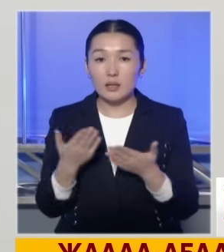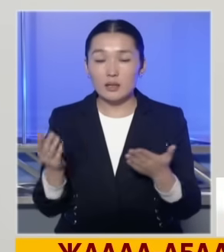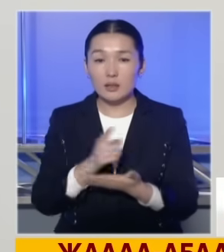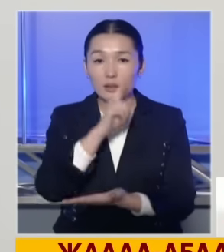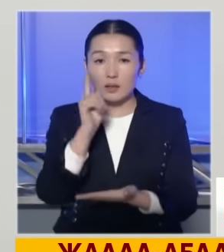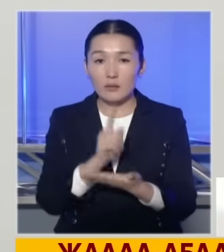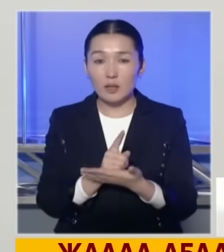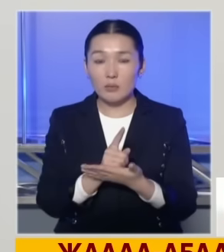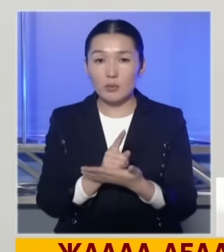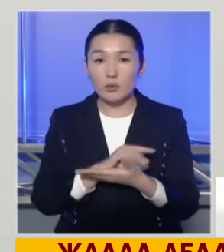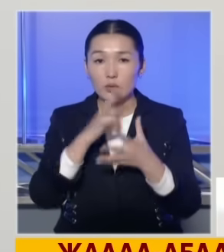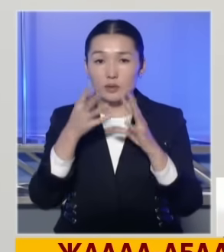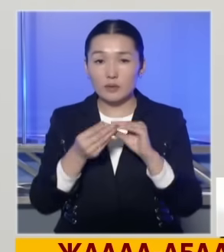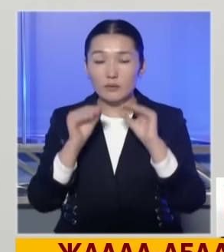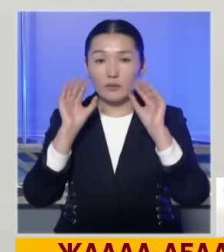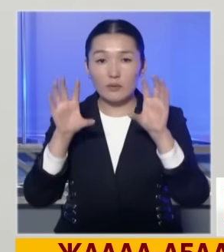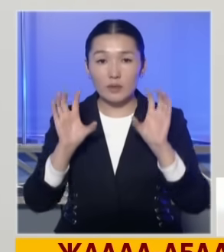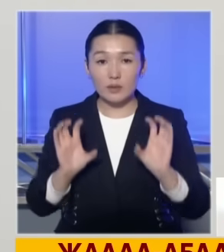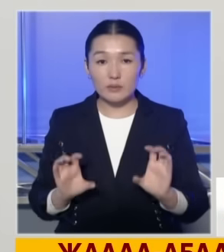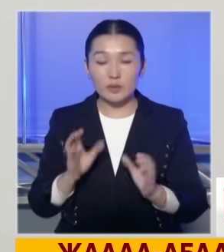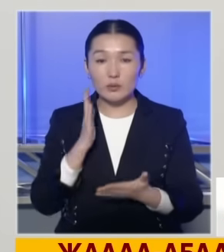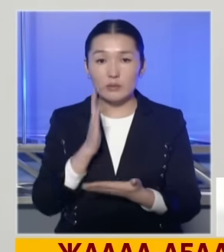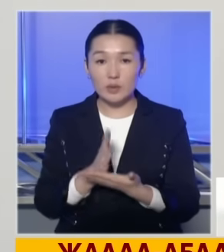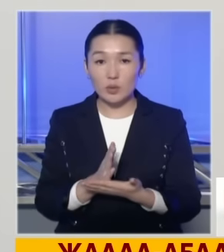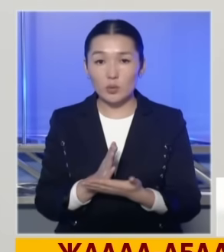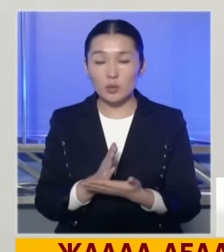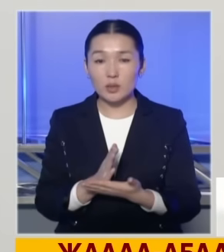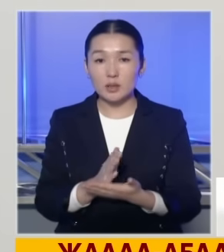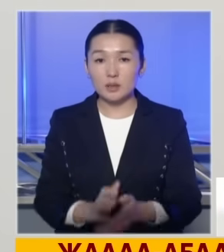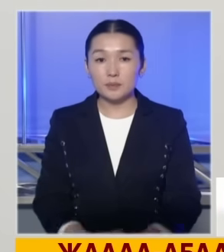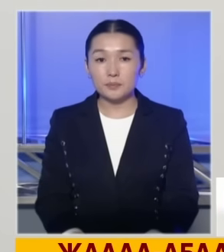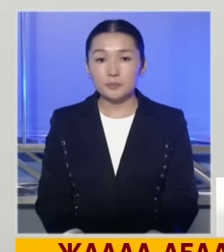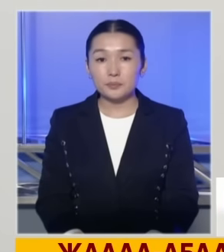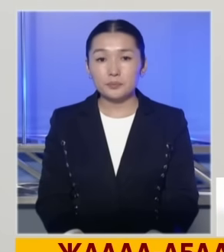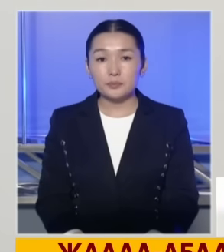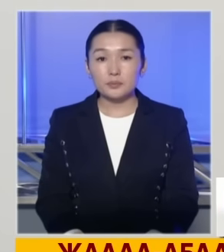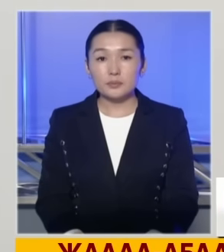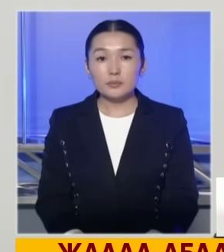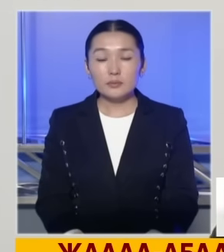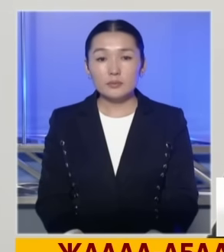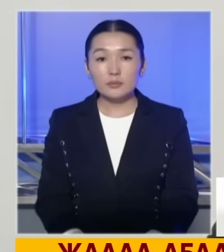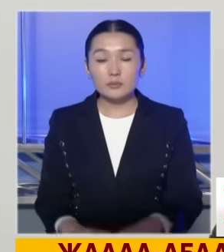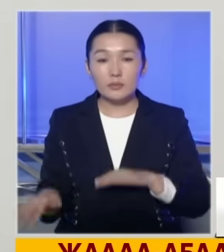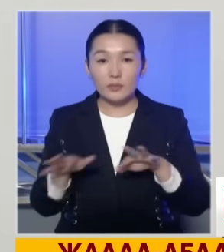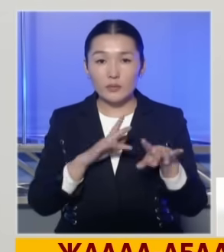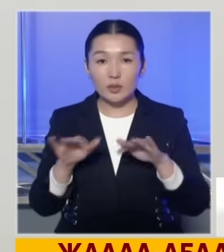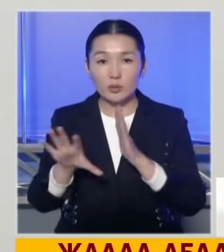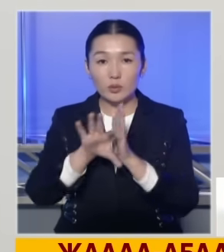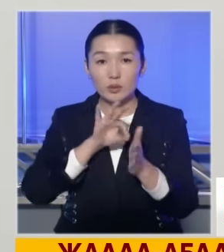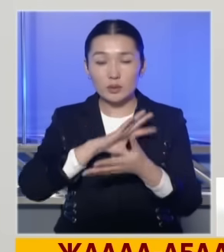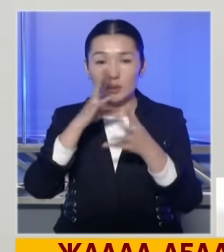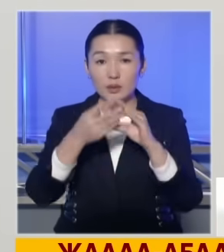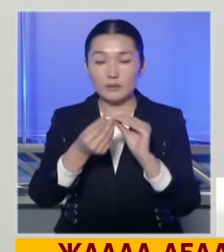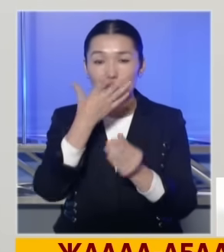көз караштарынын баары тең мыйзам менен тескеге алынды. Тескеге салынды. Жылдыруу иштери, шайлоо иштеринин баары өз